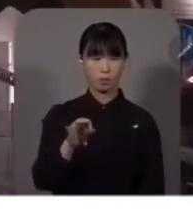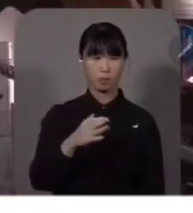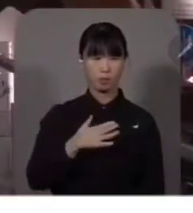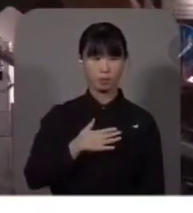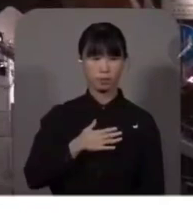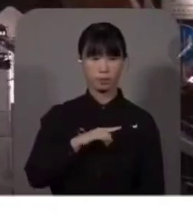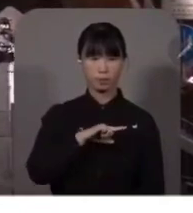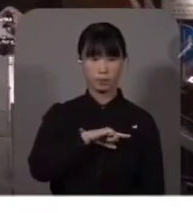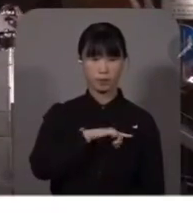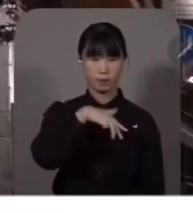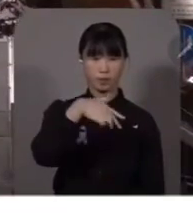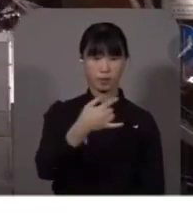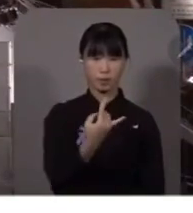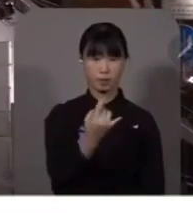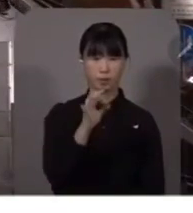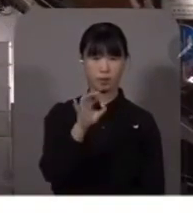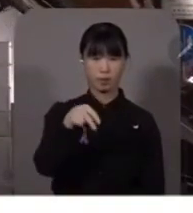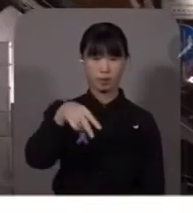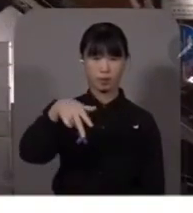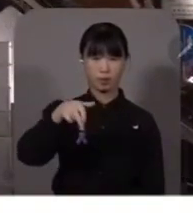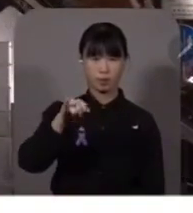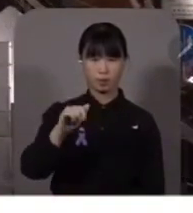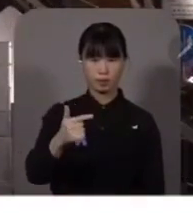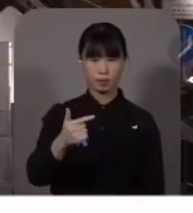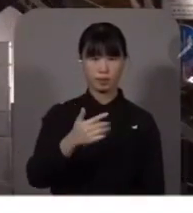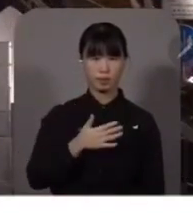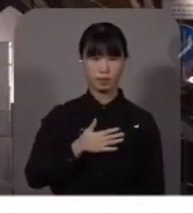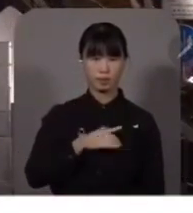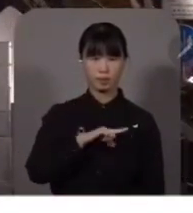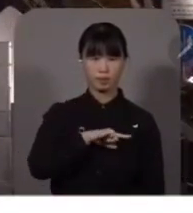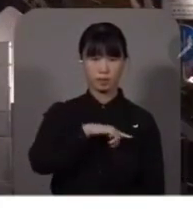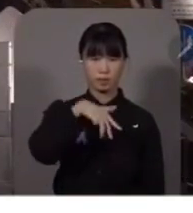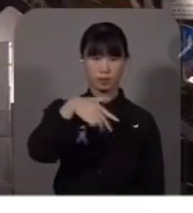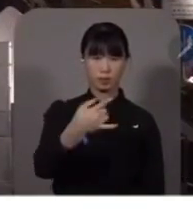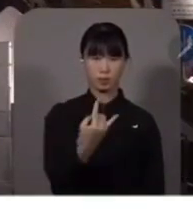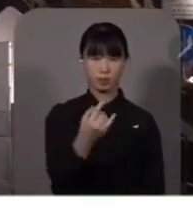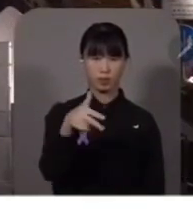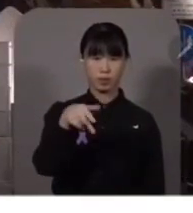이름은 최유진 내 이름은 최정민